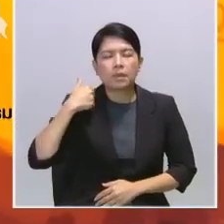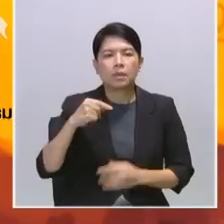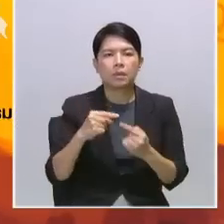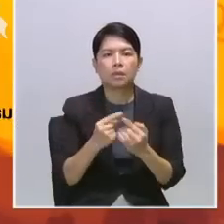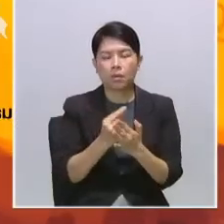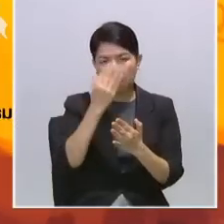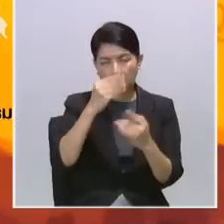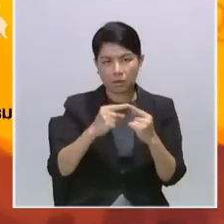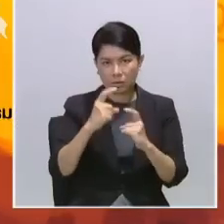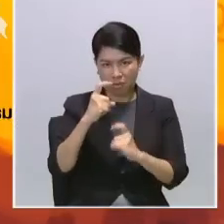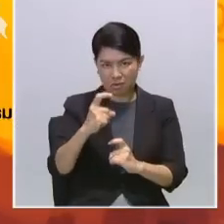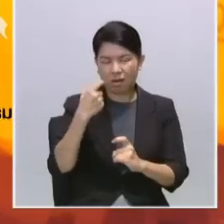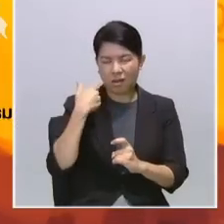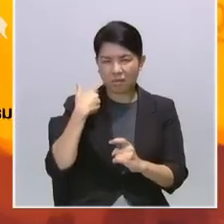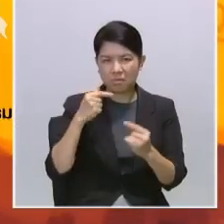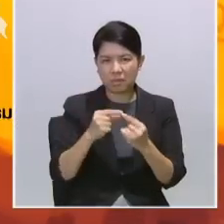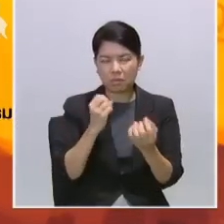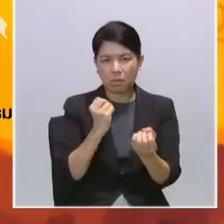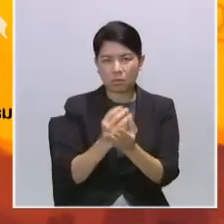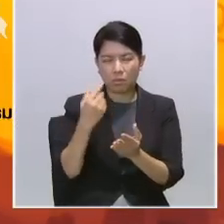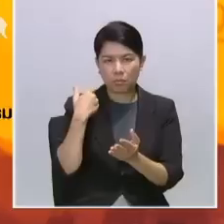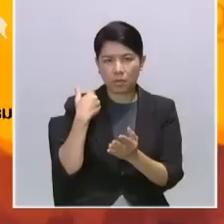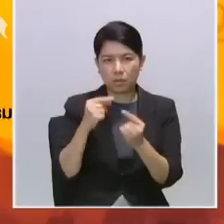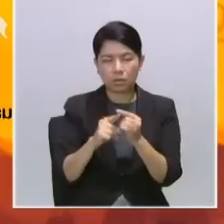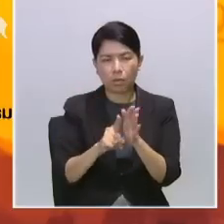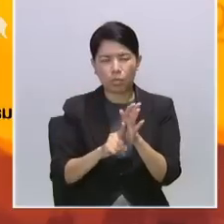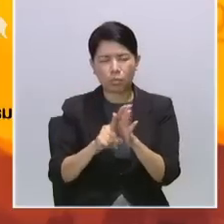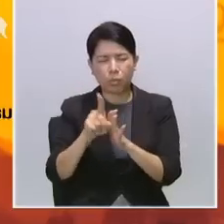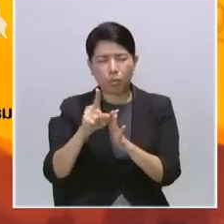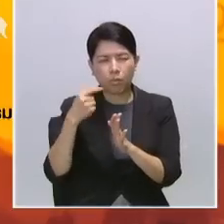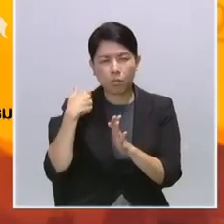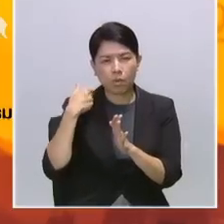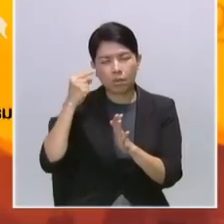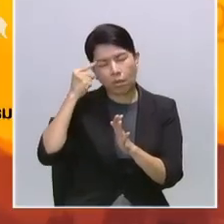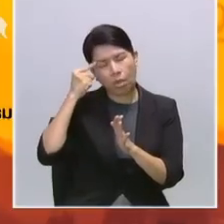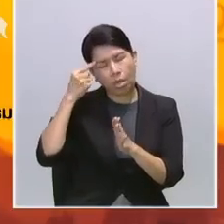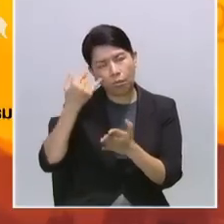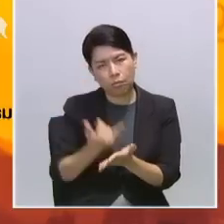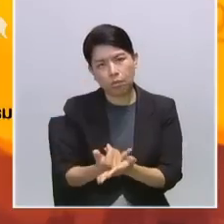ที่อันตรายมากจะเกิด heat stroke แล้วก็เสียชีวิตได้ดังนั้นนะครับ